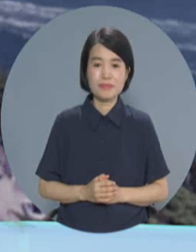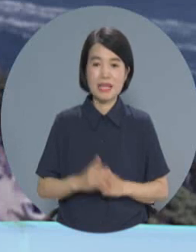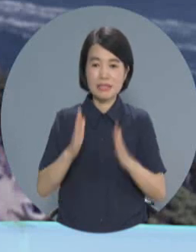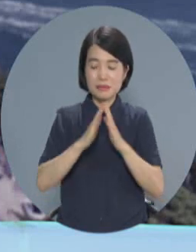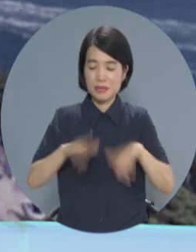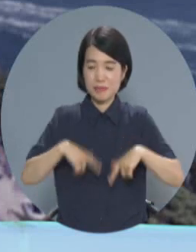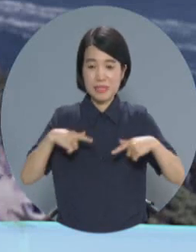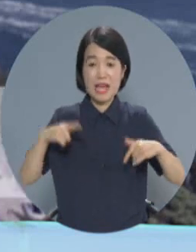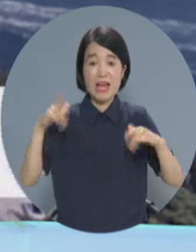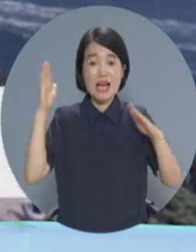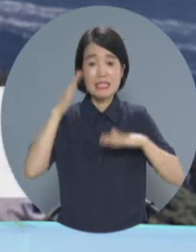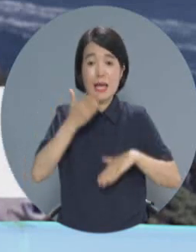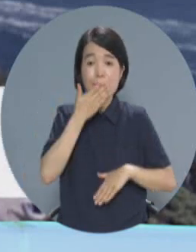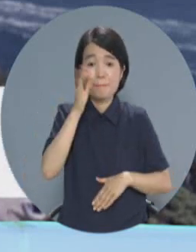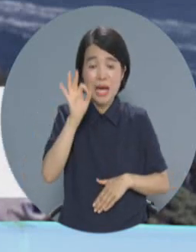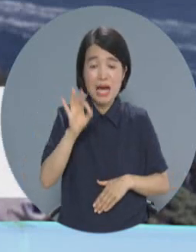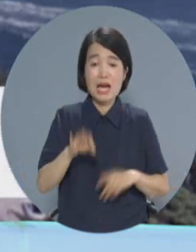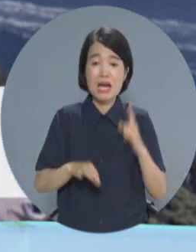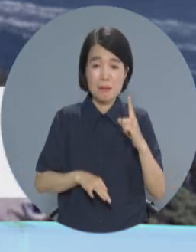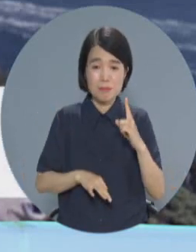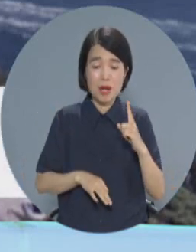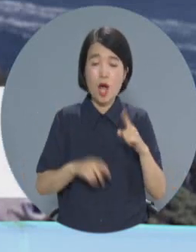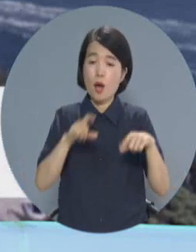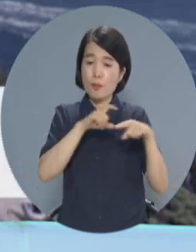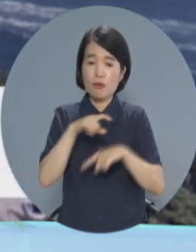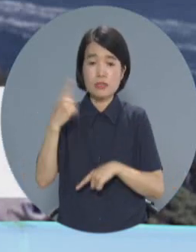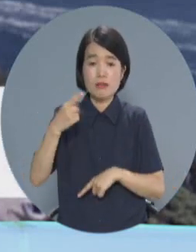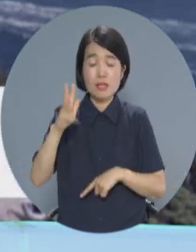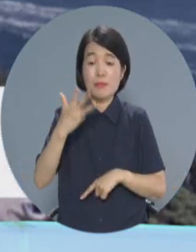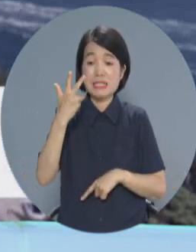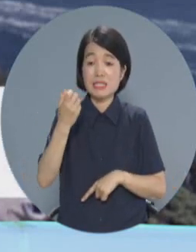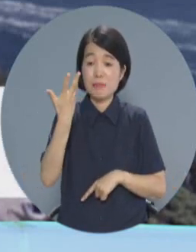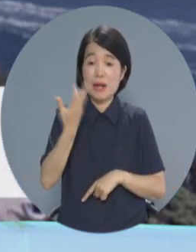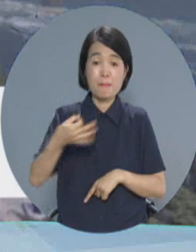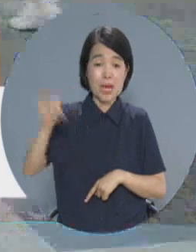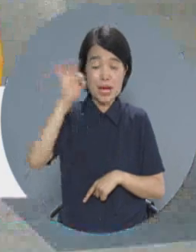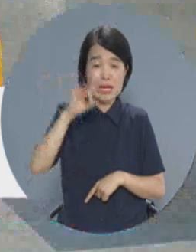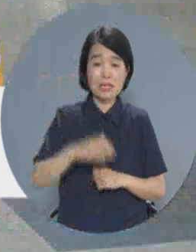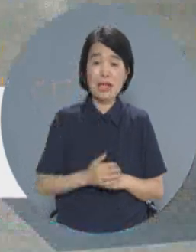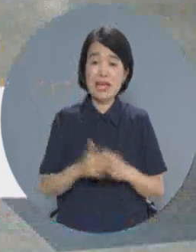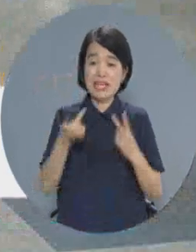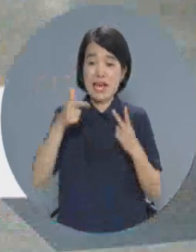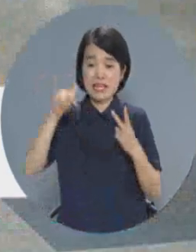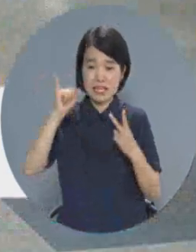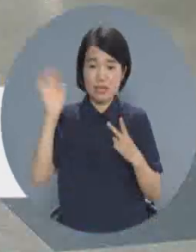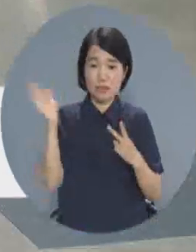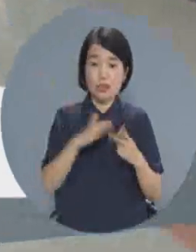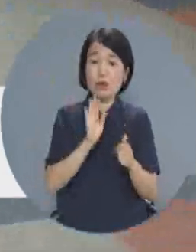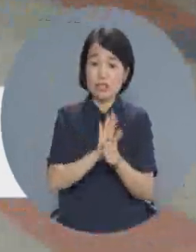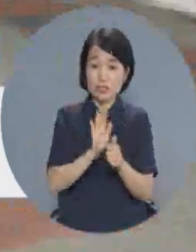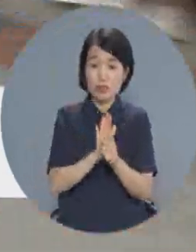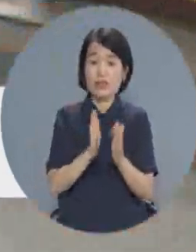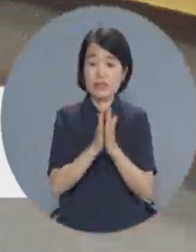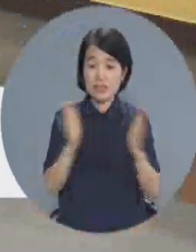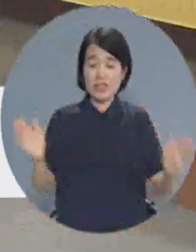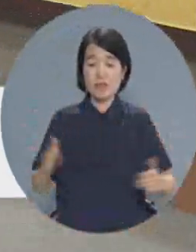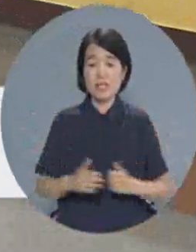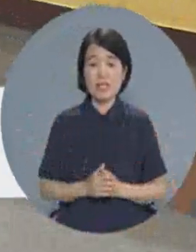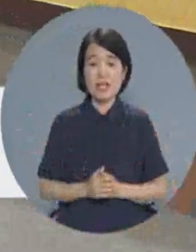전남 지역 학생의 급식비가 한 끼당 평균 1,378원 인상돼 2학기부터 지원될 것으로 보입니다.